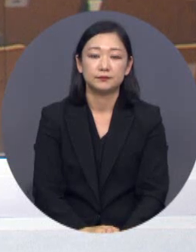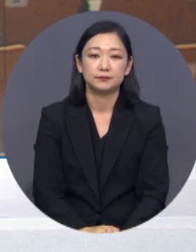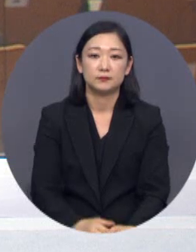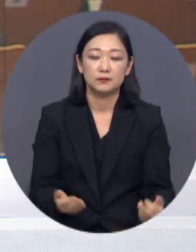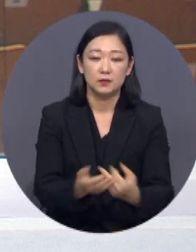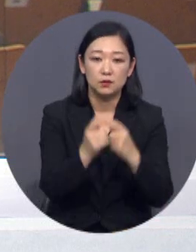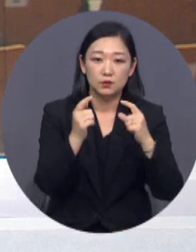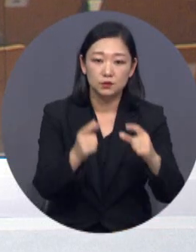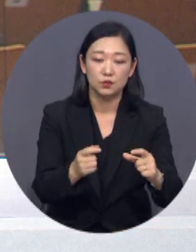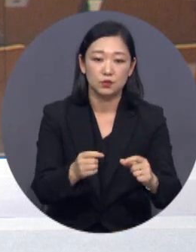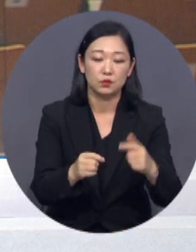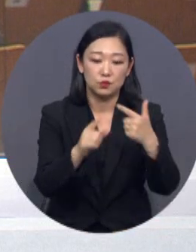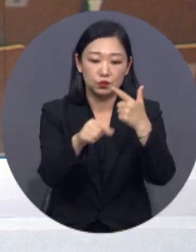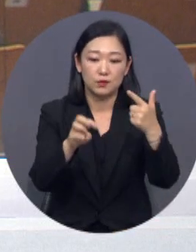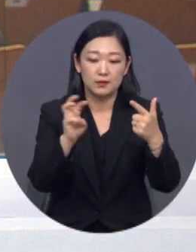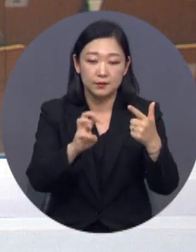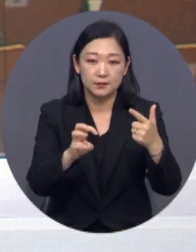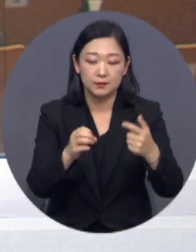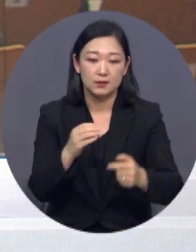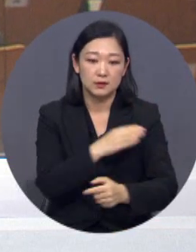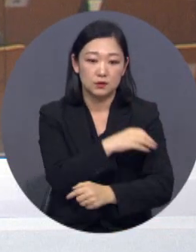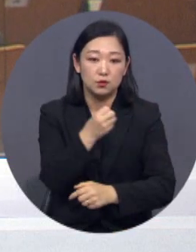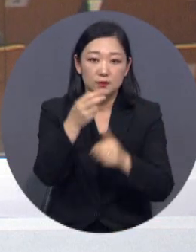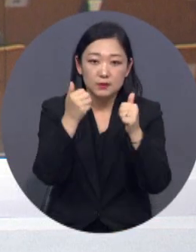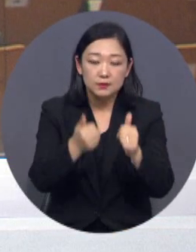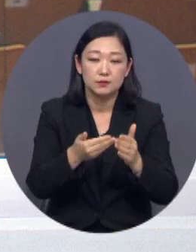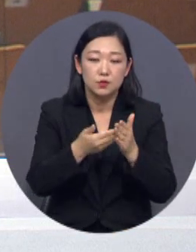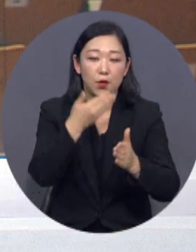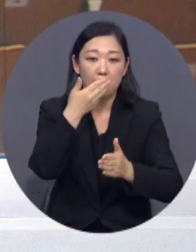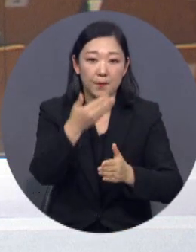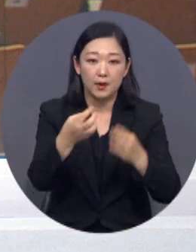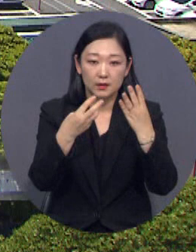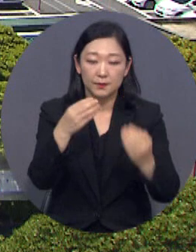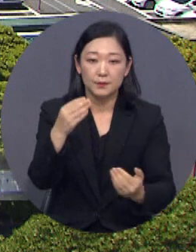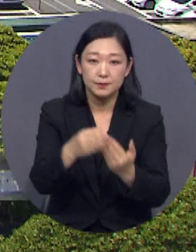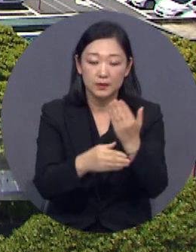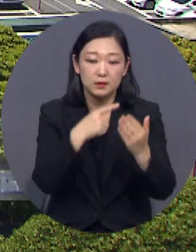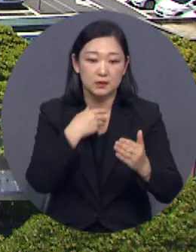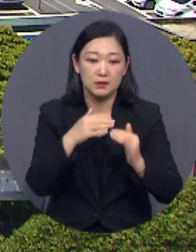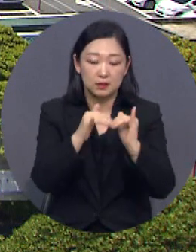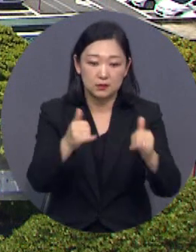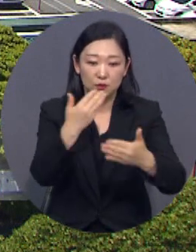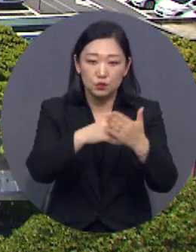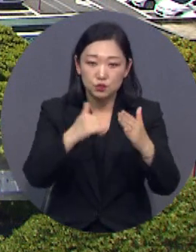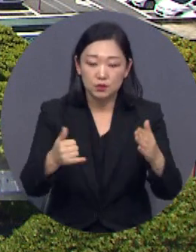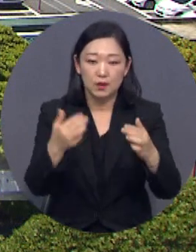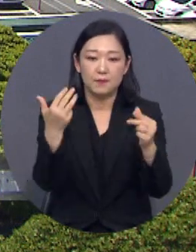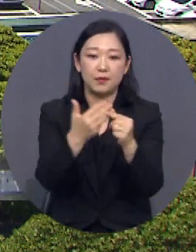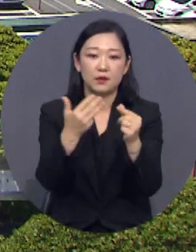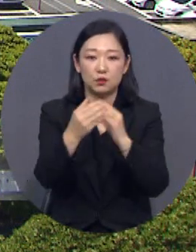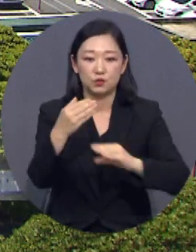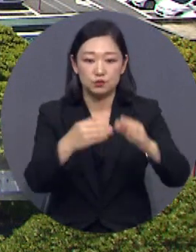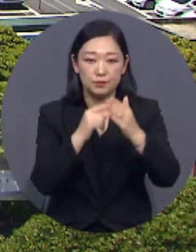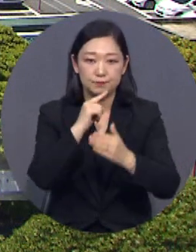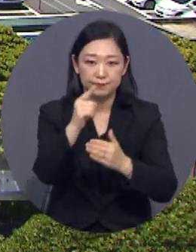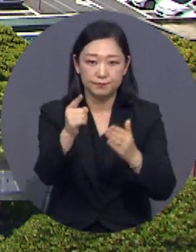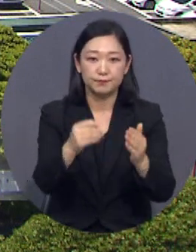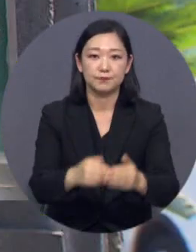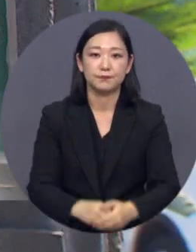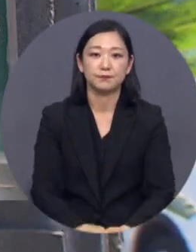제주도가 오는 30일까지 직권재심 청구가 가능한 제주 4.3 사건 희생자와 유적에 대한 제 8차 추가 신고를